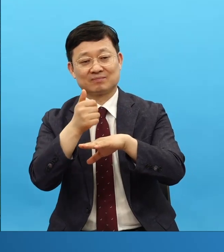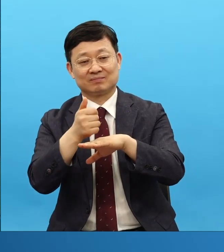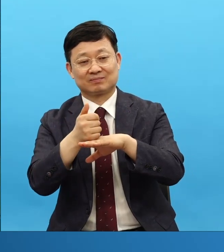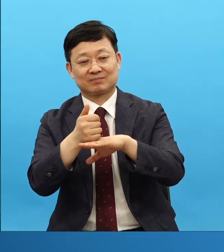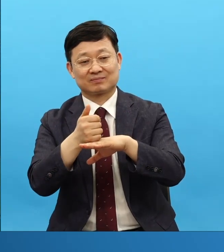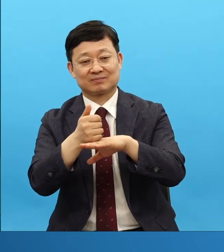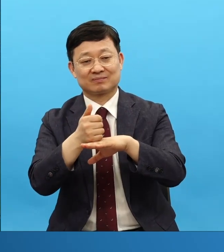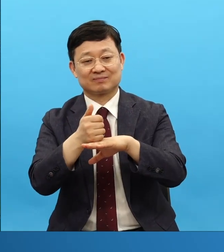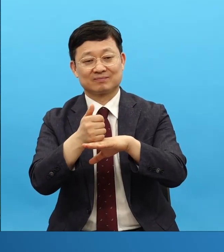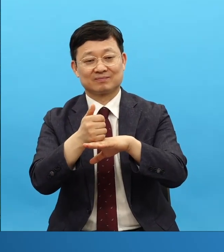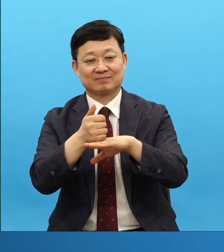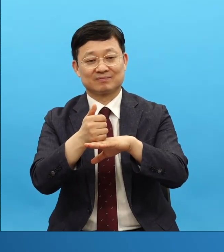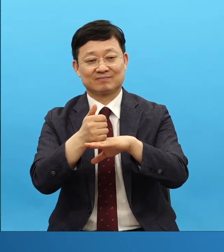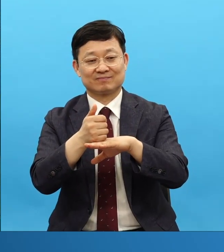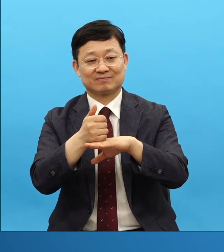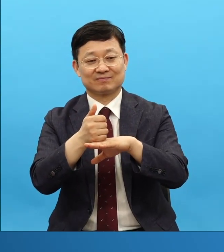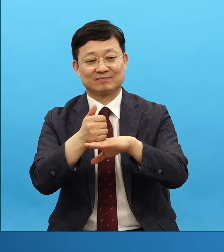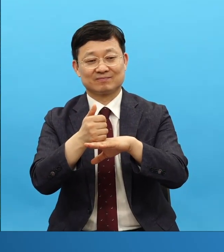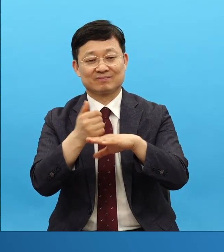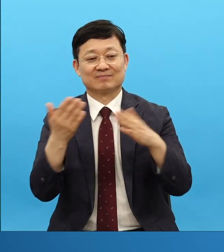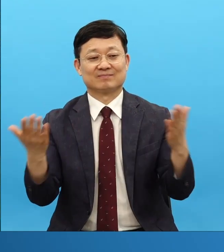만왕의